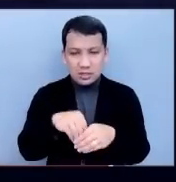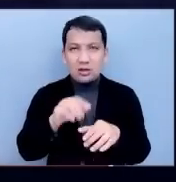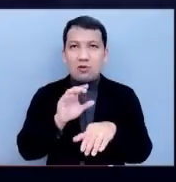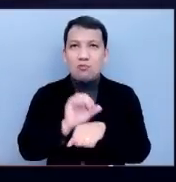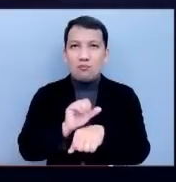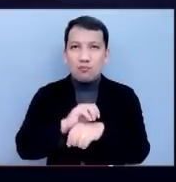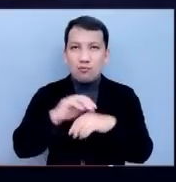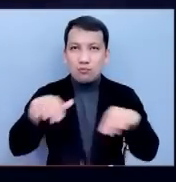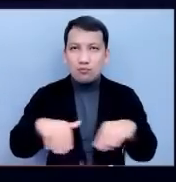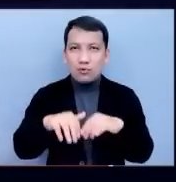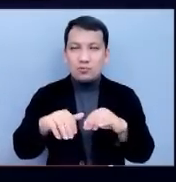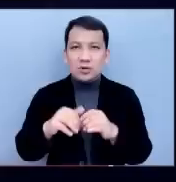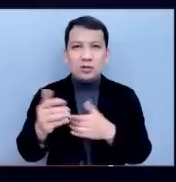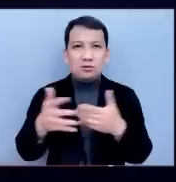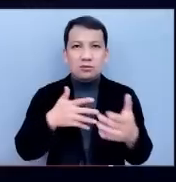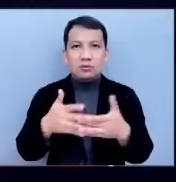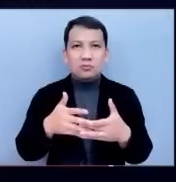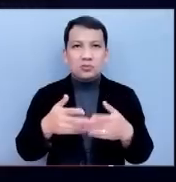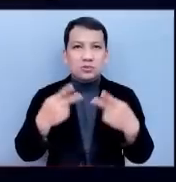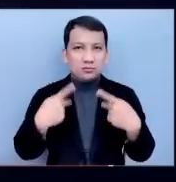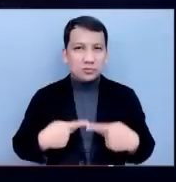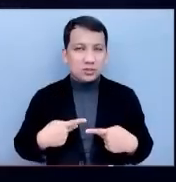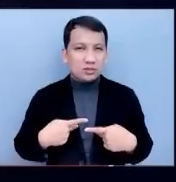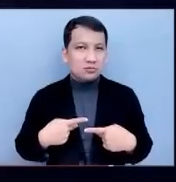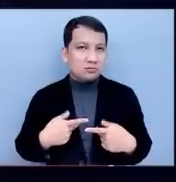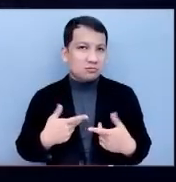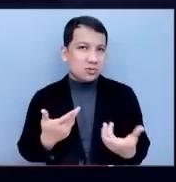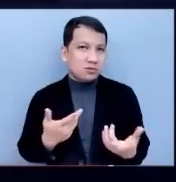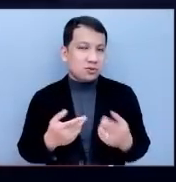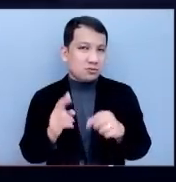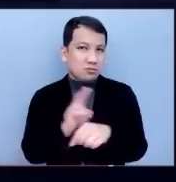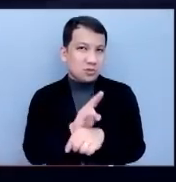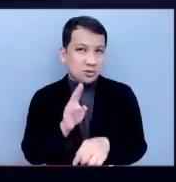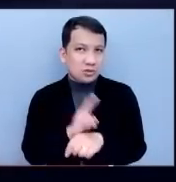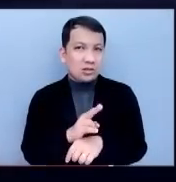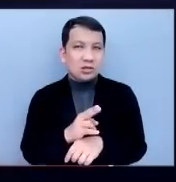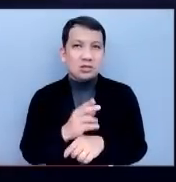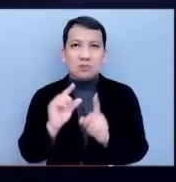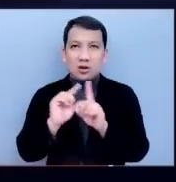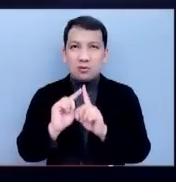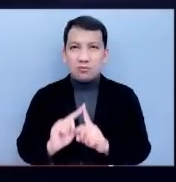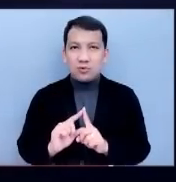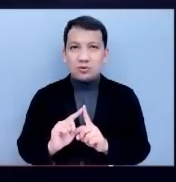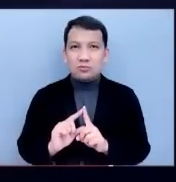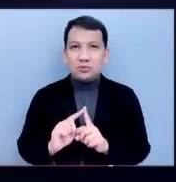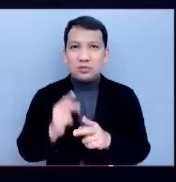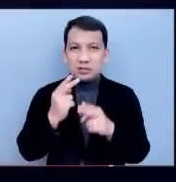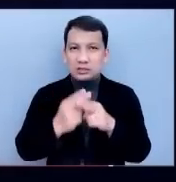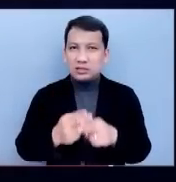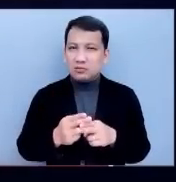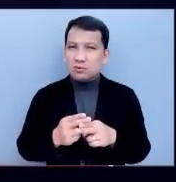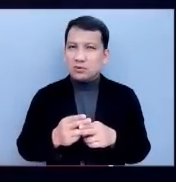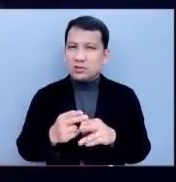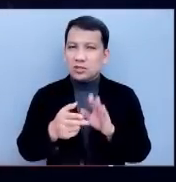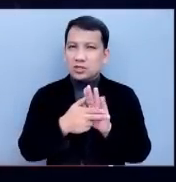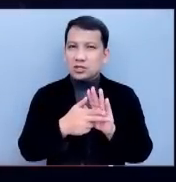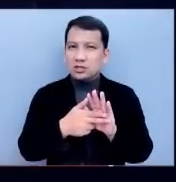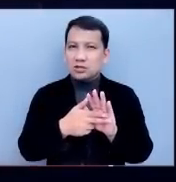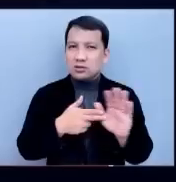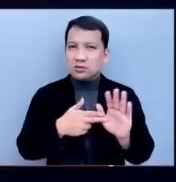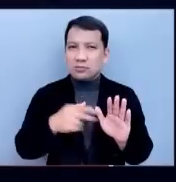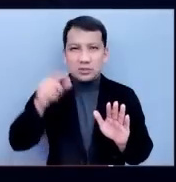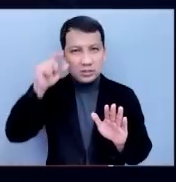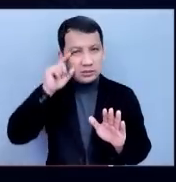Gayun din ang mga unwanted physical contact, paggamit ng mapanakit na salita, name-calling, credit-grabbing,